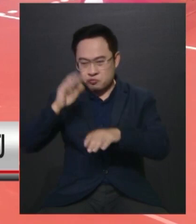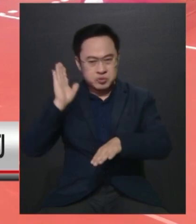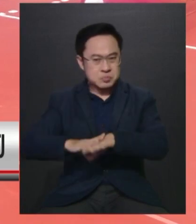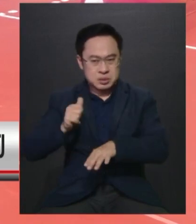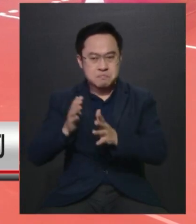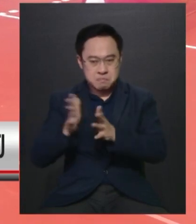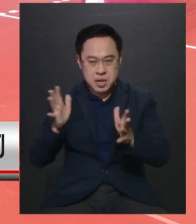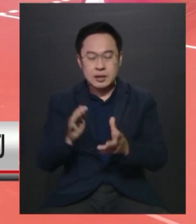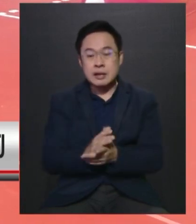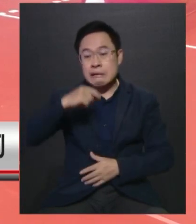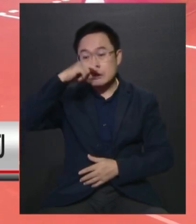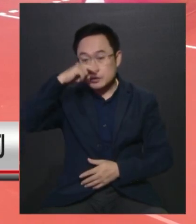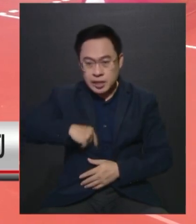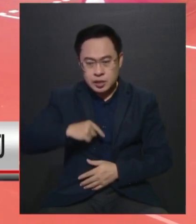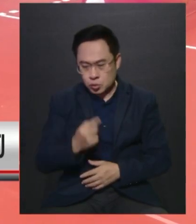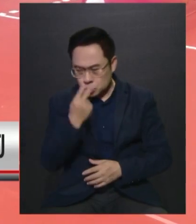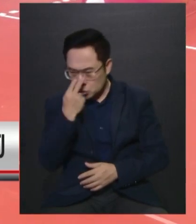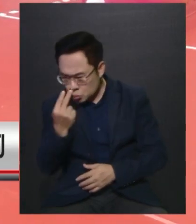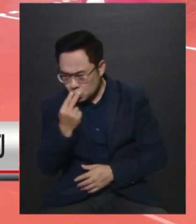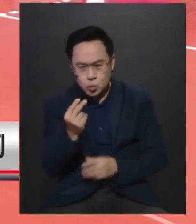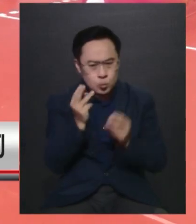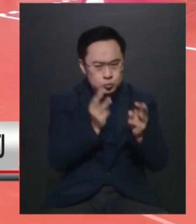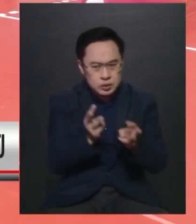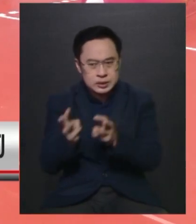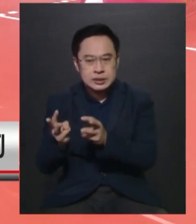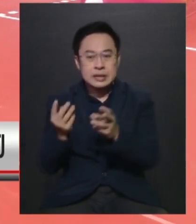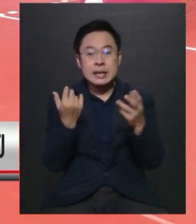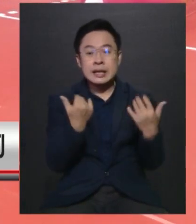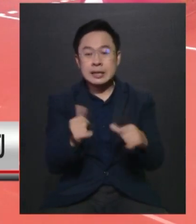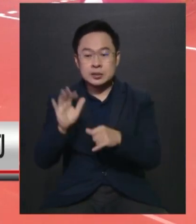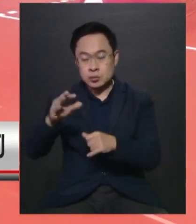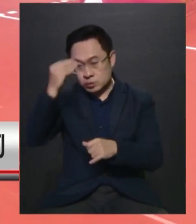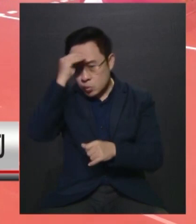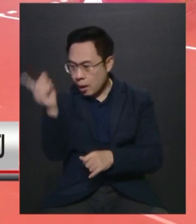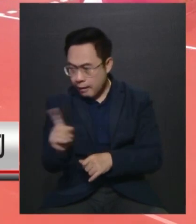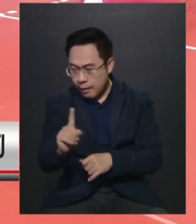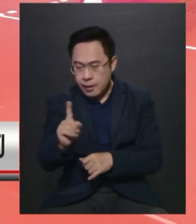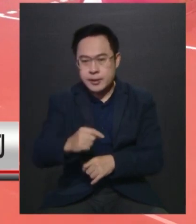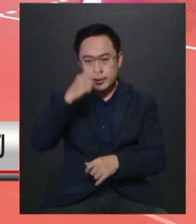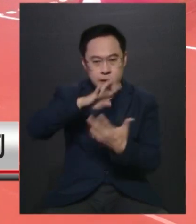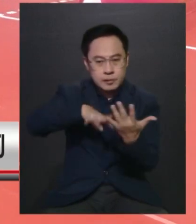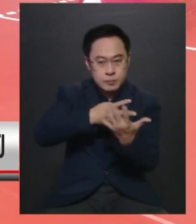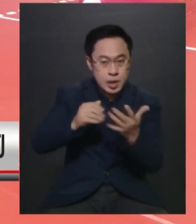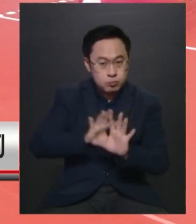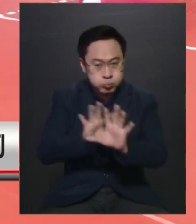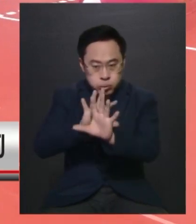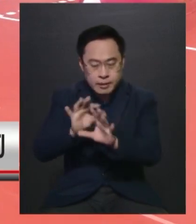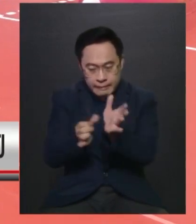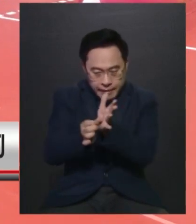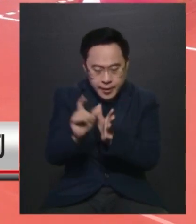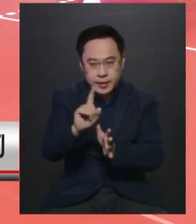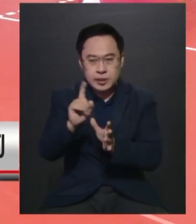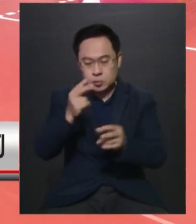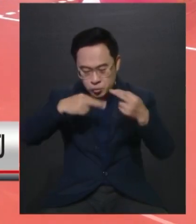ราเนี่ยก็มีการทำการบ้านในการสเกาต์แท็กติกเพื่อวางแผนฝึกซ้อมของเราทั้งเกมรับแล้วก็เกมโต้กลับแล้วก็รวมถึงในจังหวะลูกเซตเพล